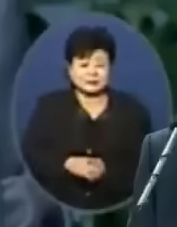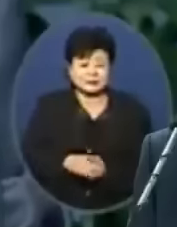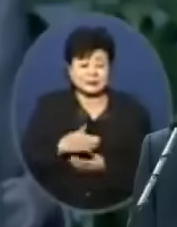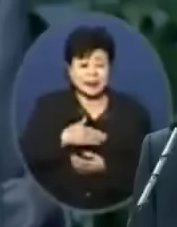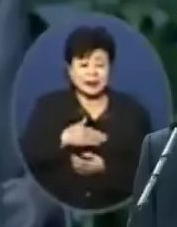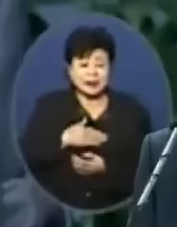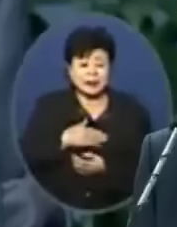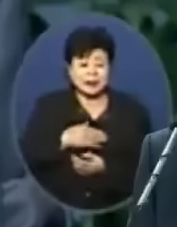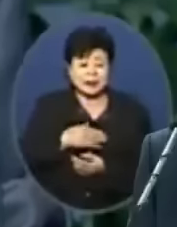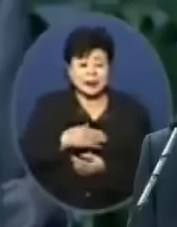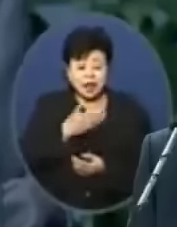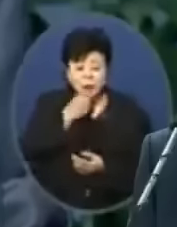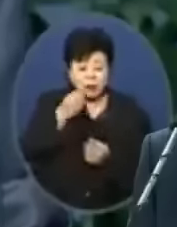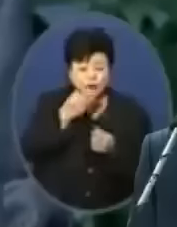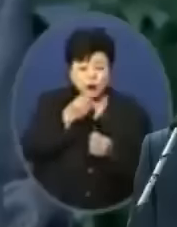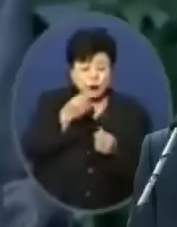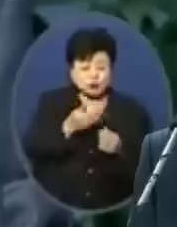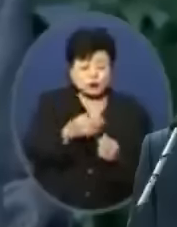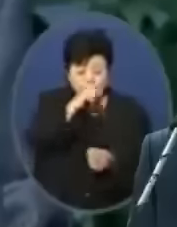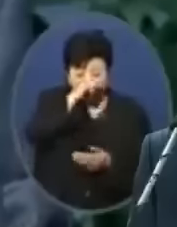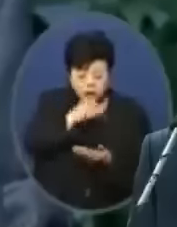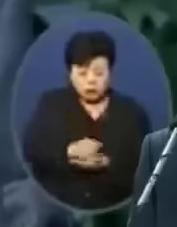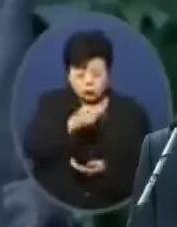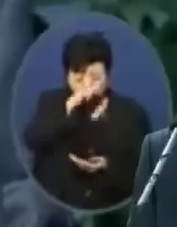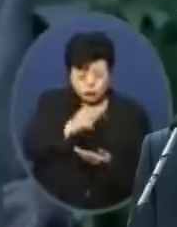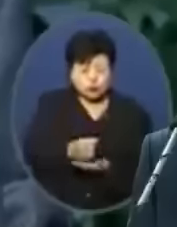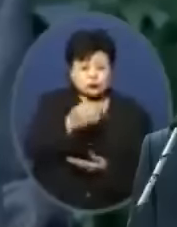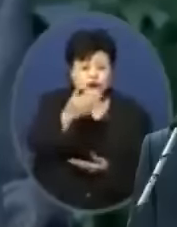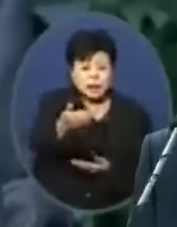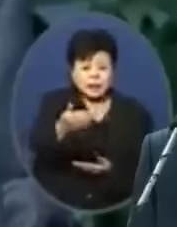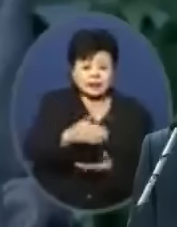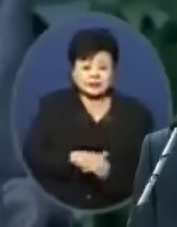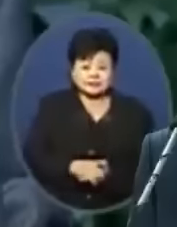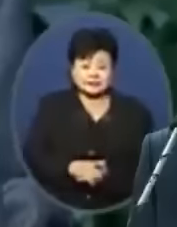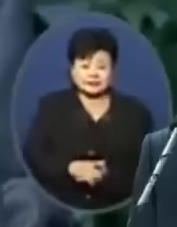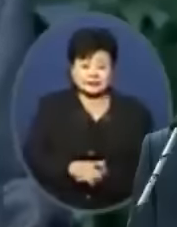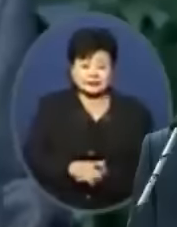내가 너에게 복주고 복주며 형통케 하고 형통케 하리라.